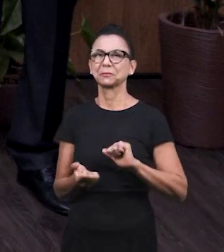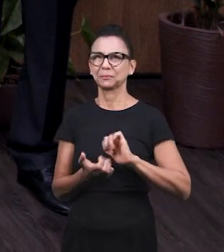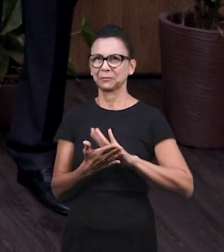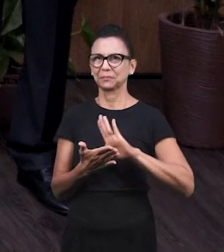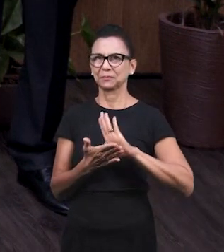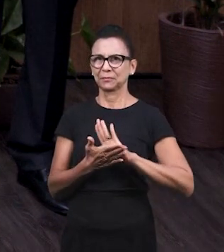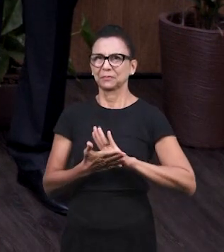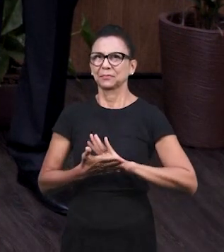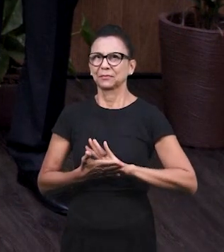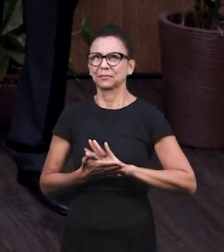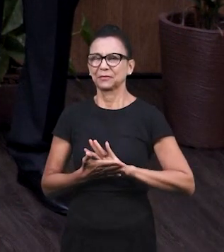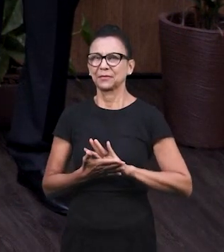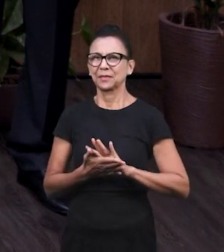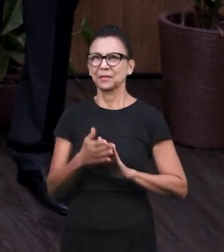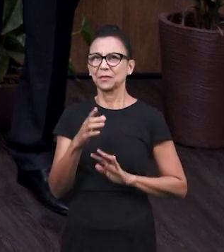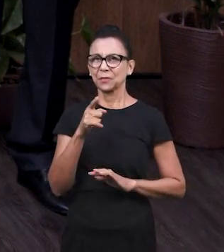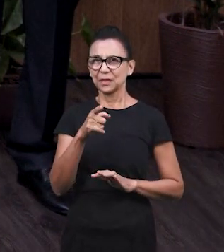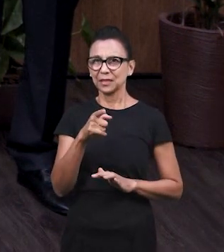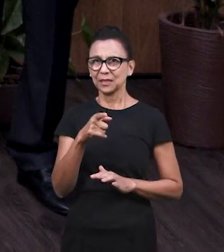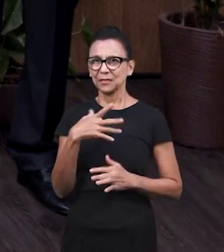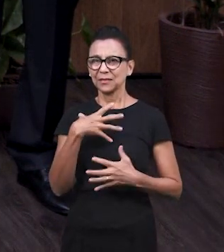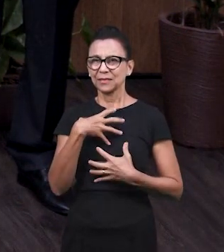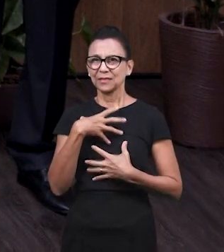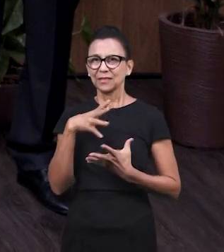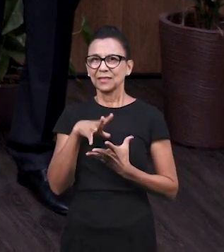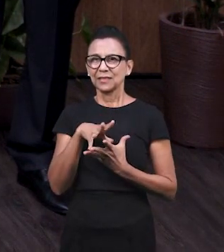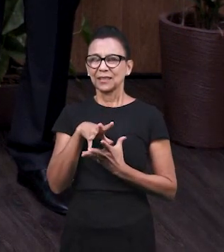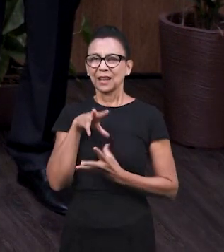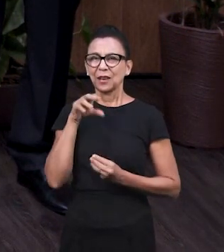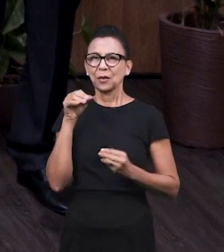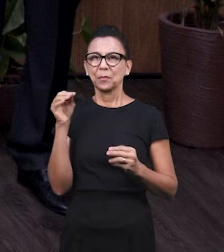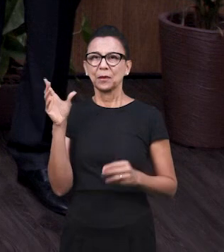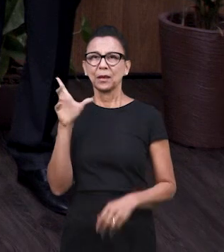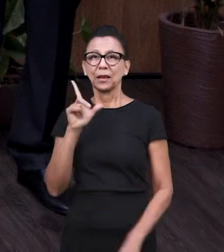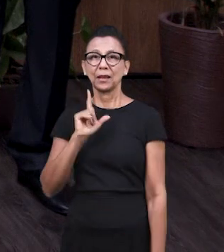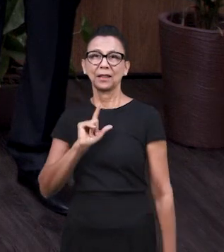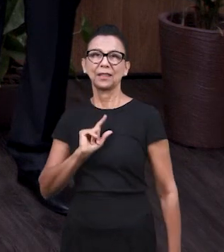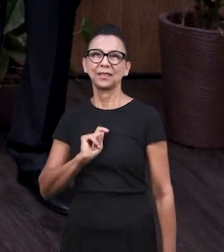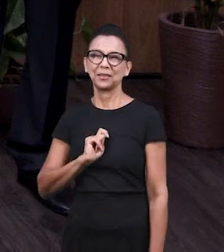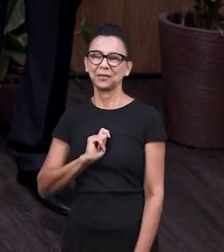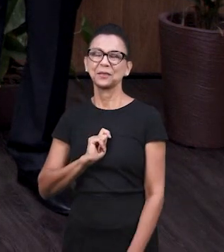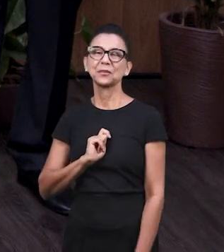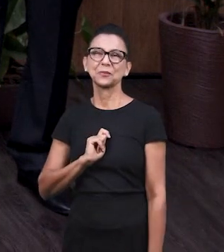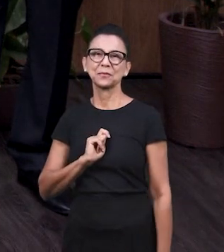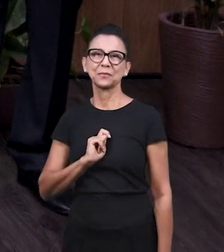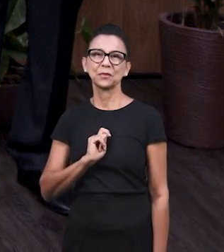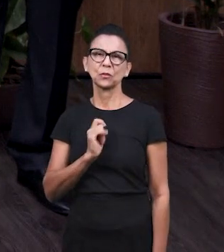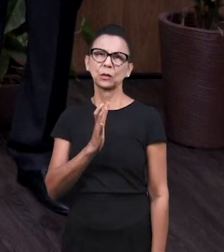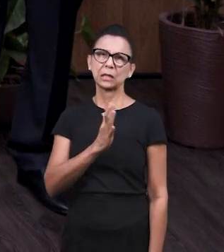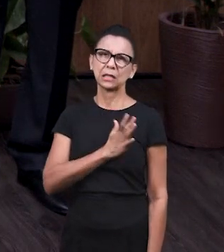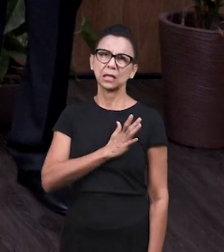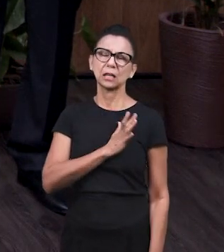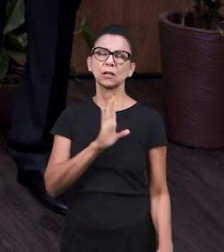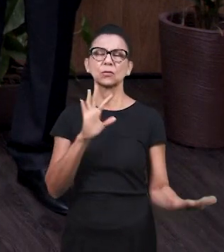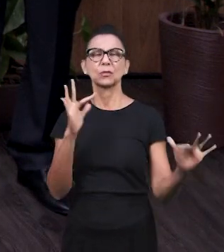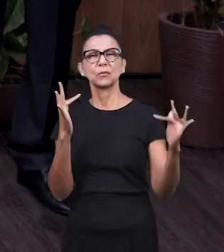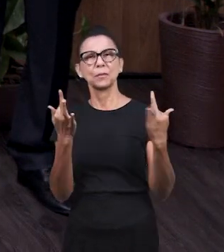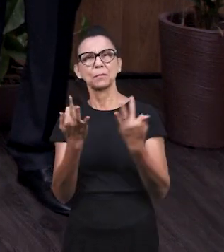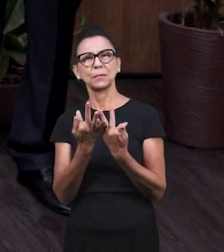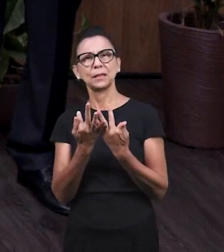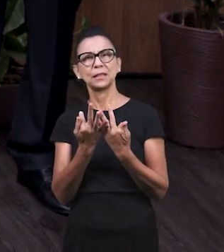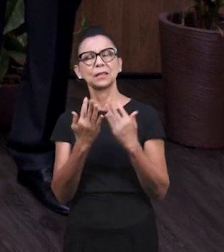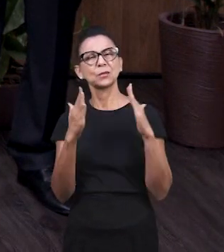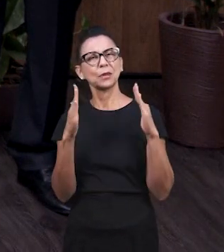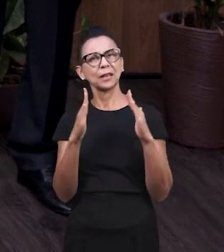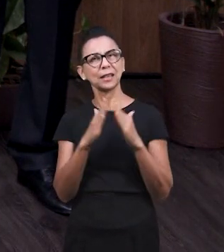fera beaucoup de bien à votre âme, à votre cœur, votre maison, votre famille. Peuvent être beaucoup